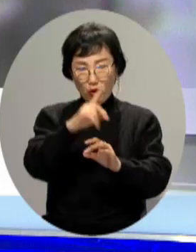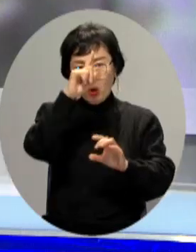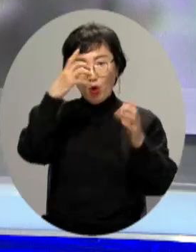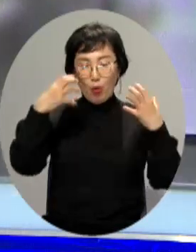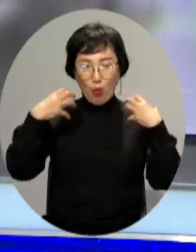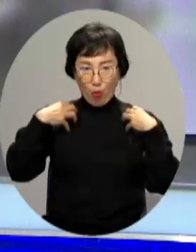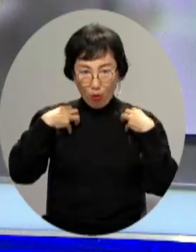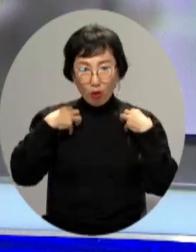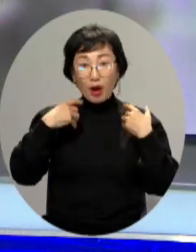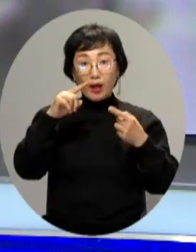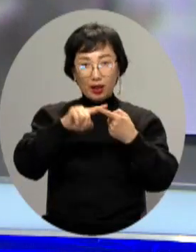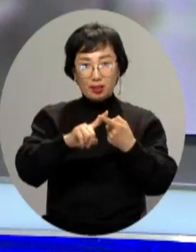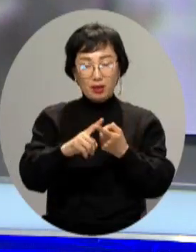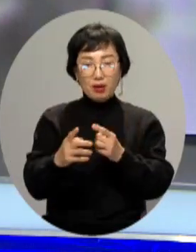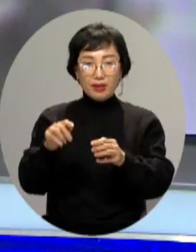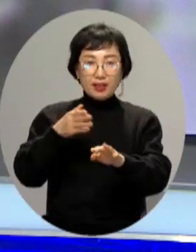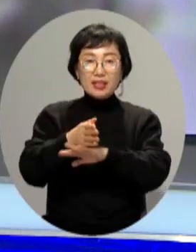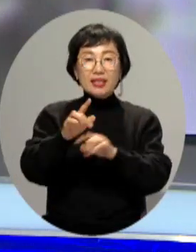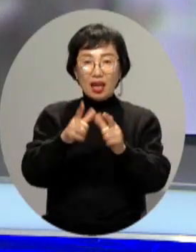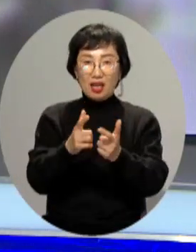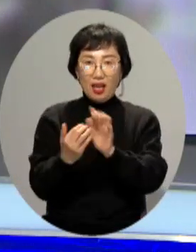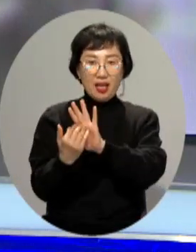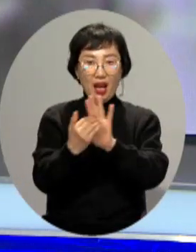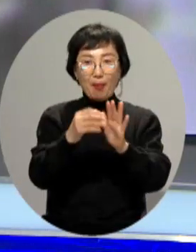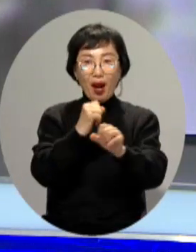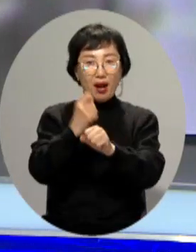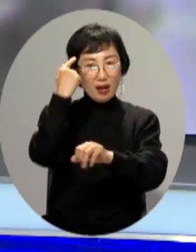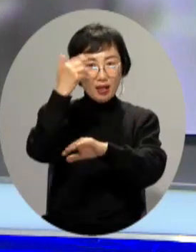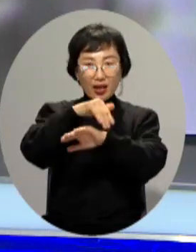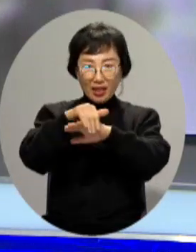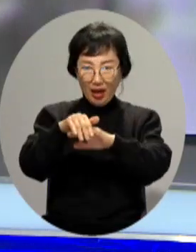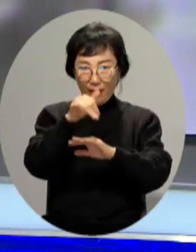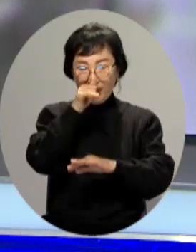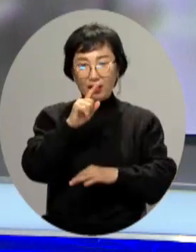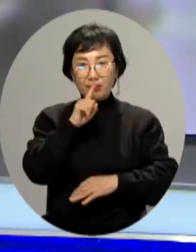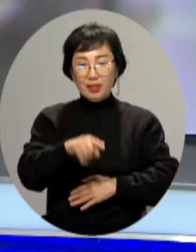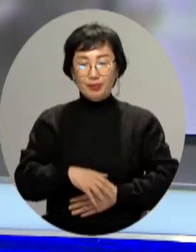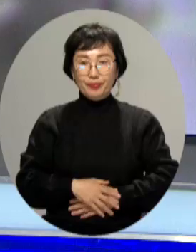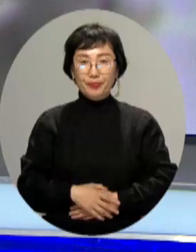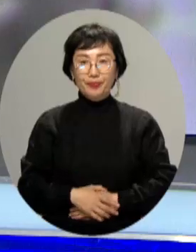않게 예방접종에 나설 것을 강조하고 있습니다. 전재웅 기자입니다.